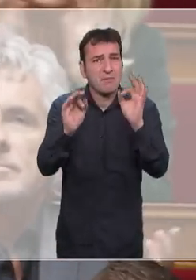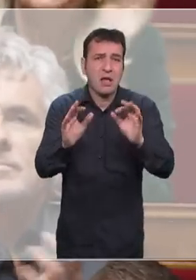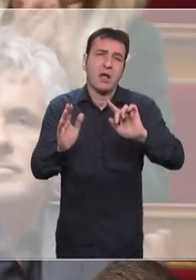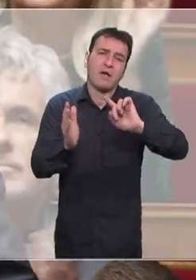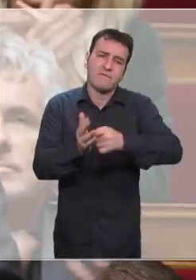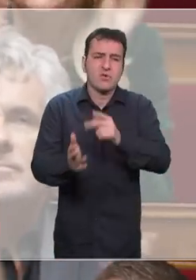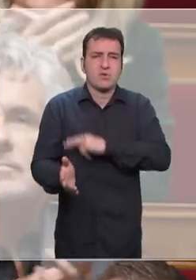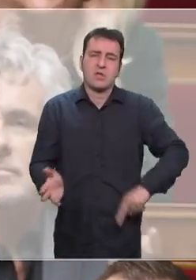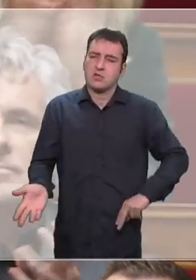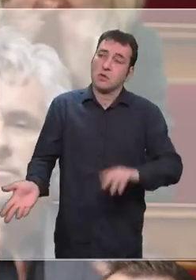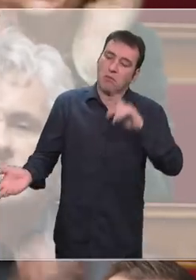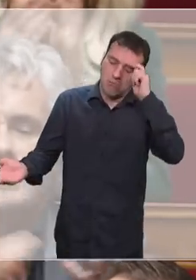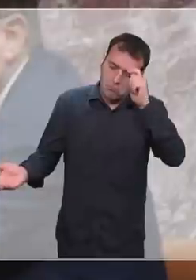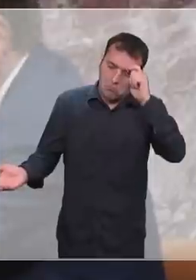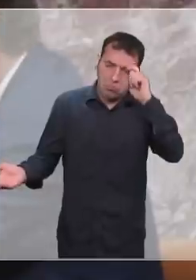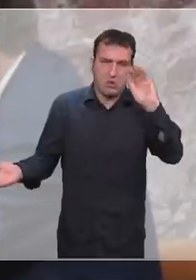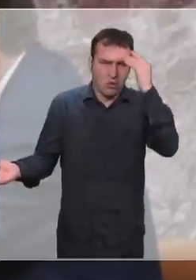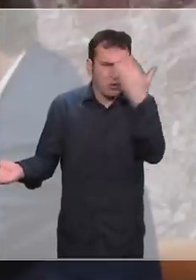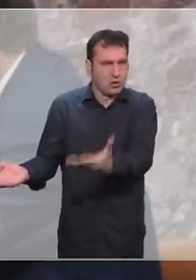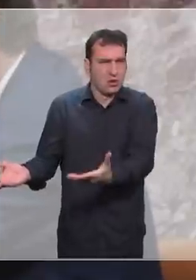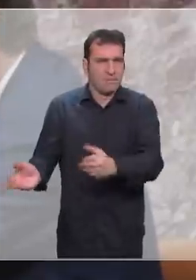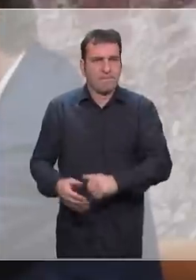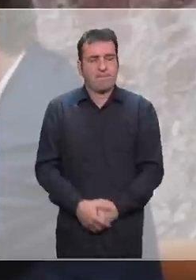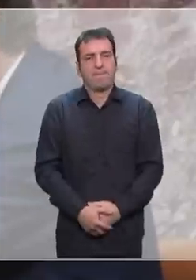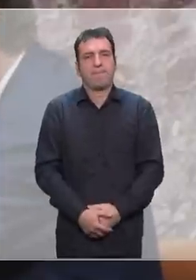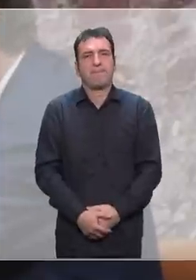de la nation. Merci beaucoup.